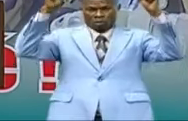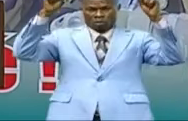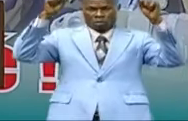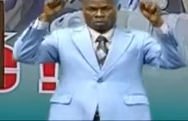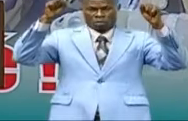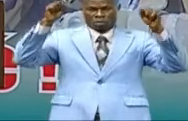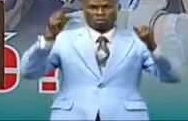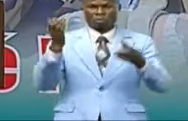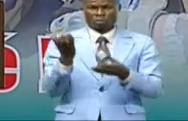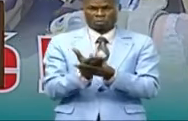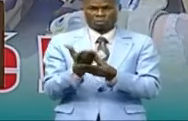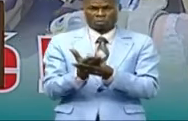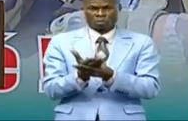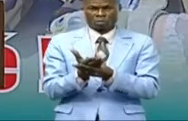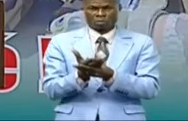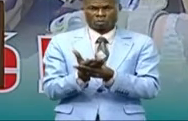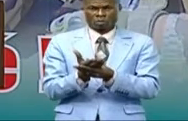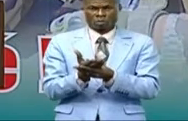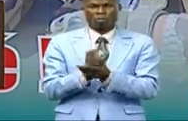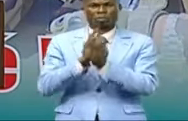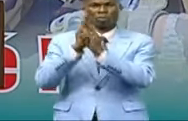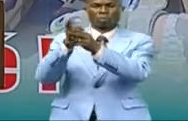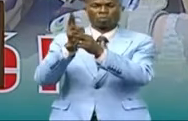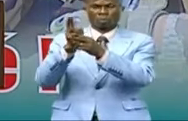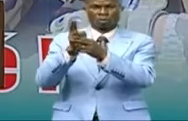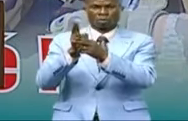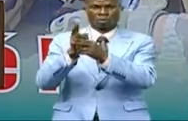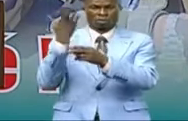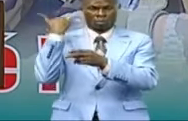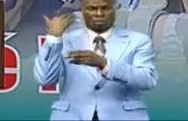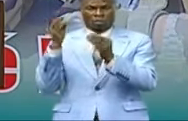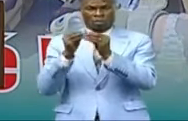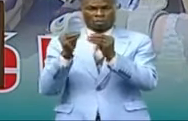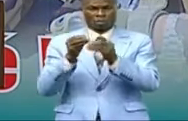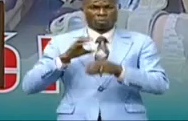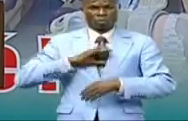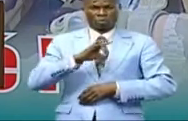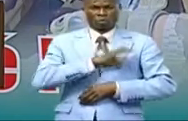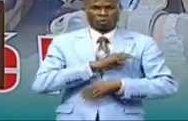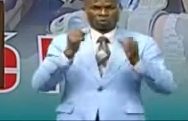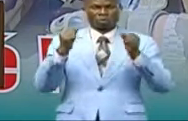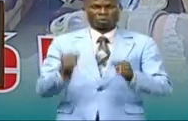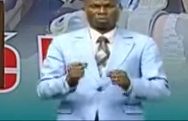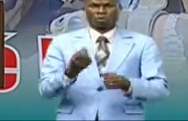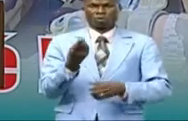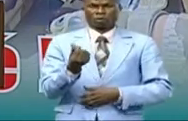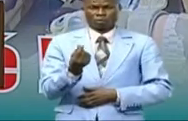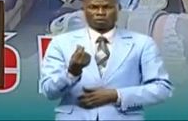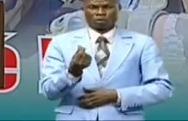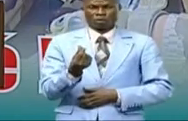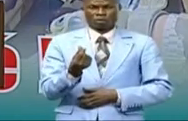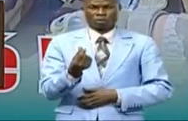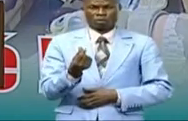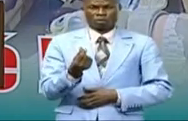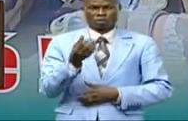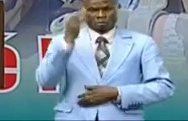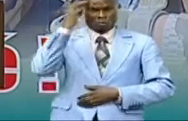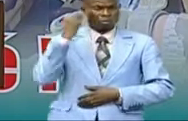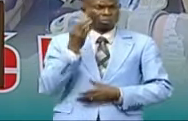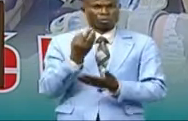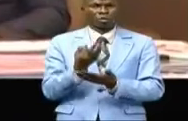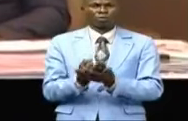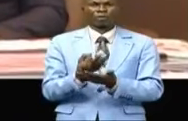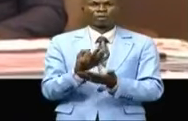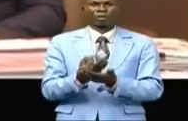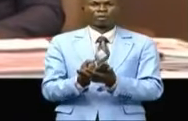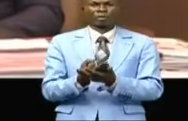l'adoption d'un dossier. Rapport de la récente réunion du Comité des stabilités financières. Le ministre des